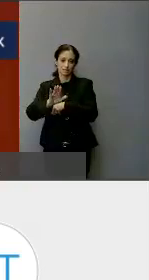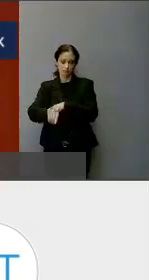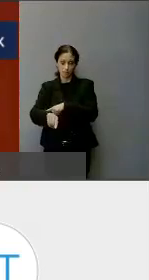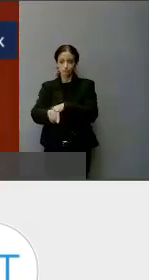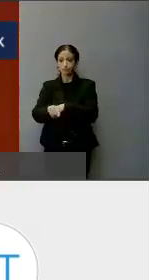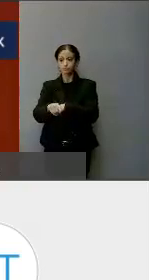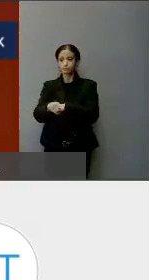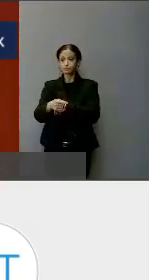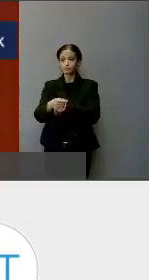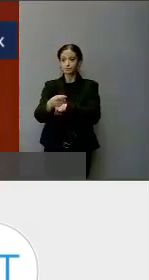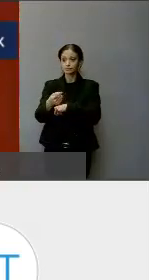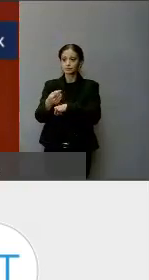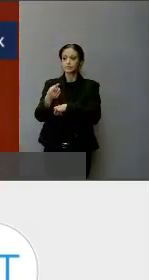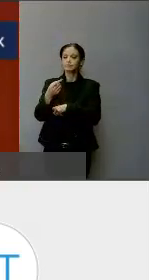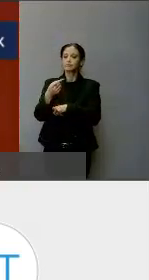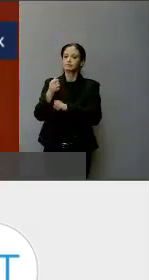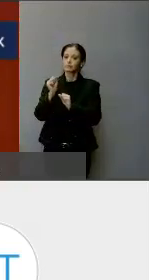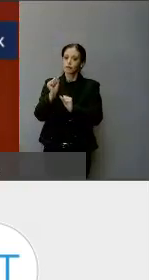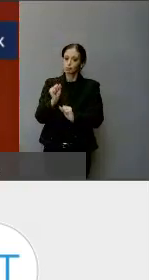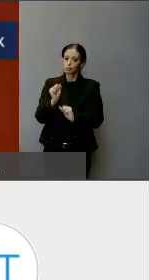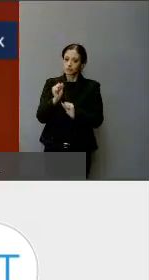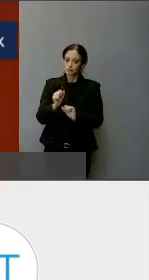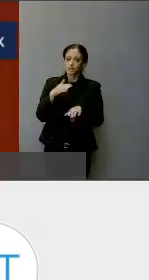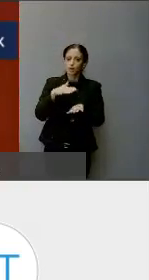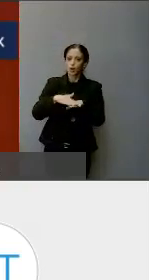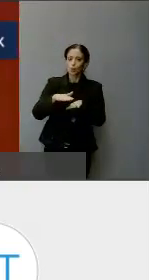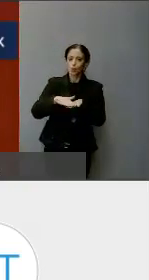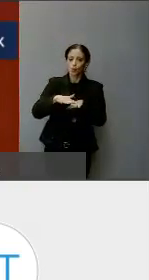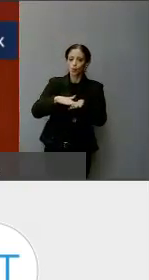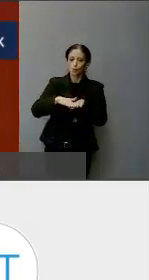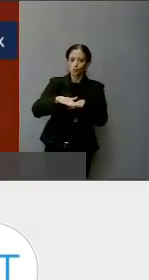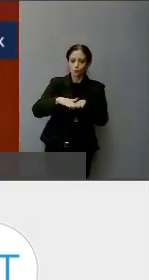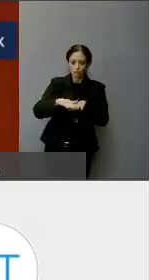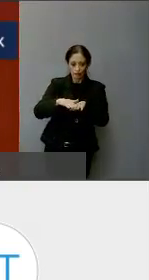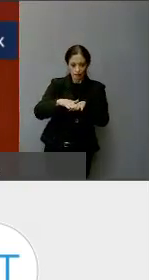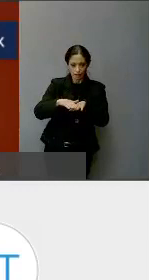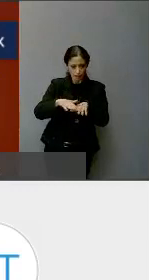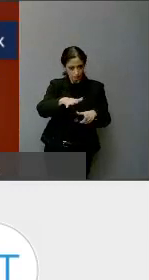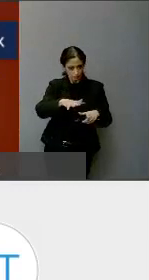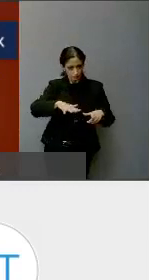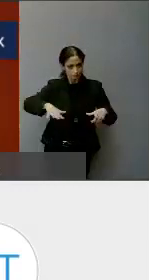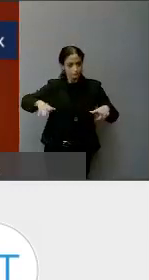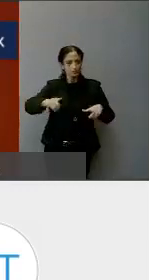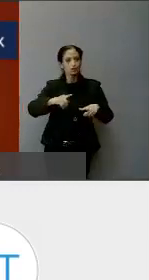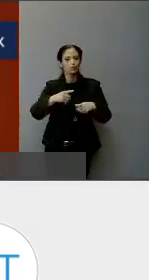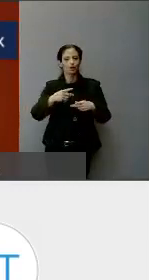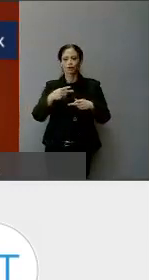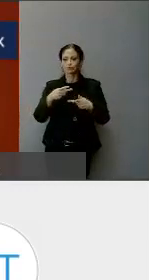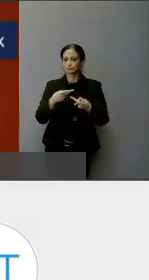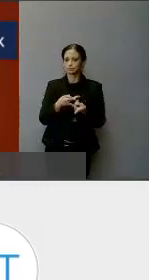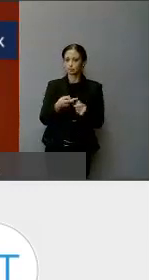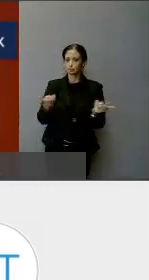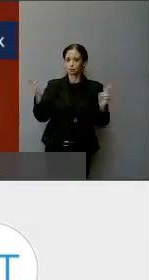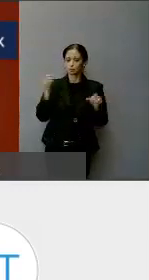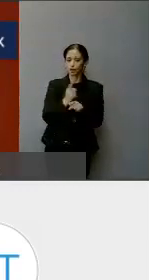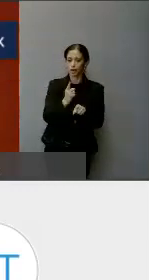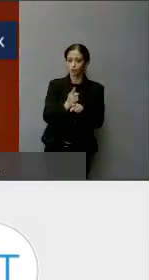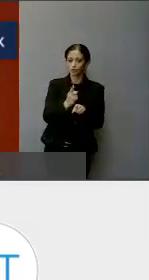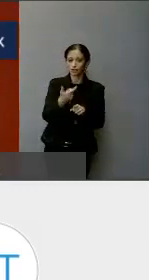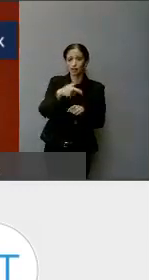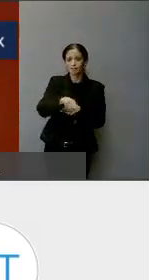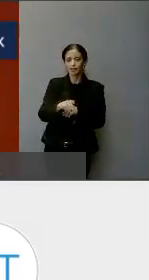usare appropriatamente los proprio per pubblica utilità perché assolutamente impossibile il ragionevole è